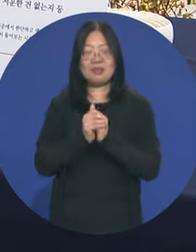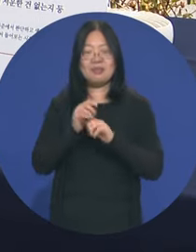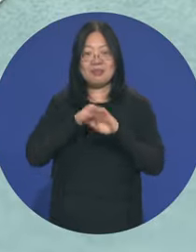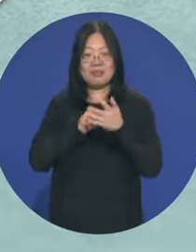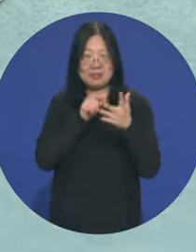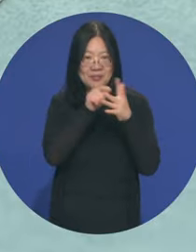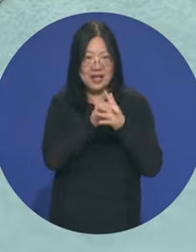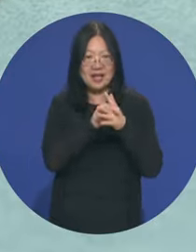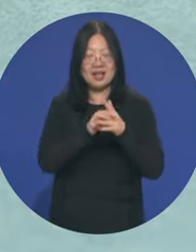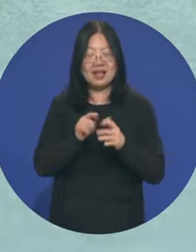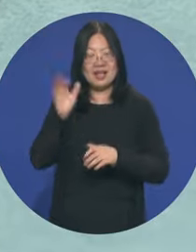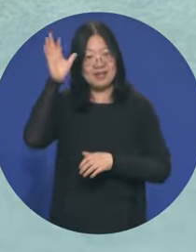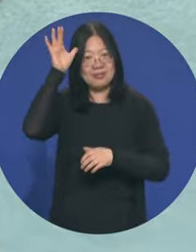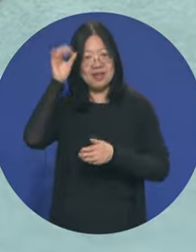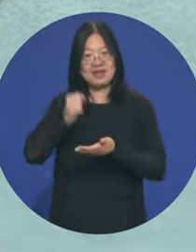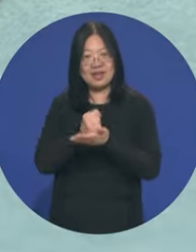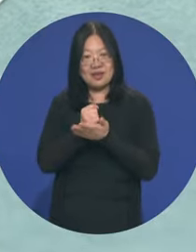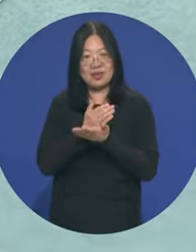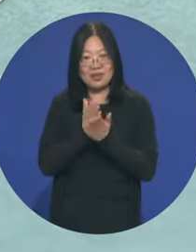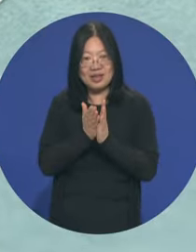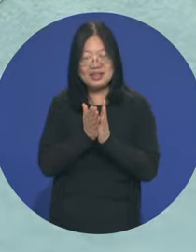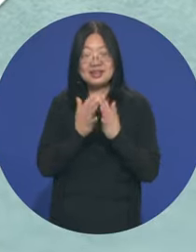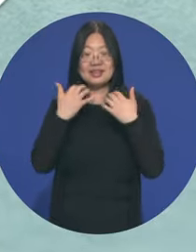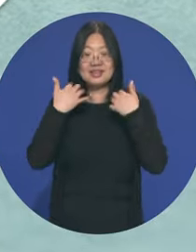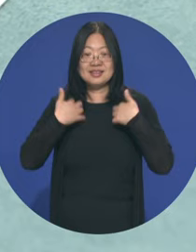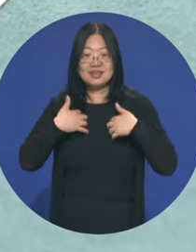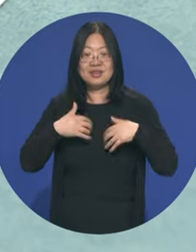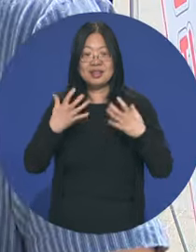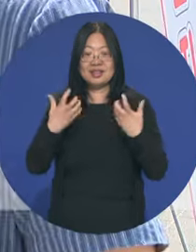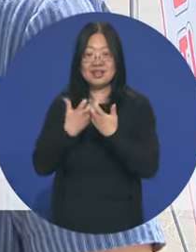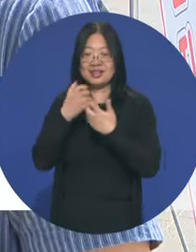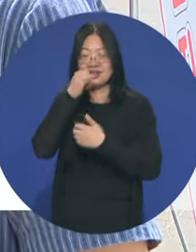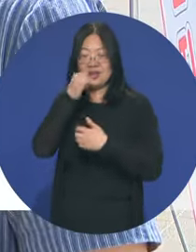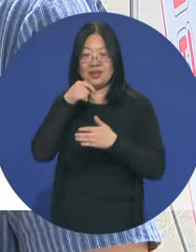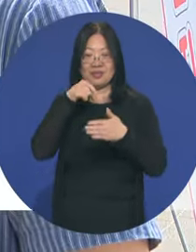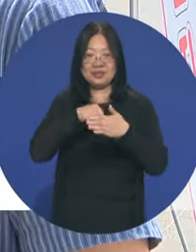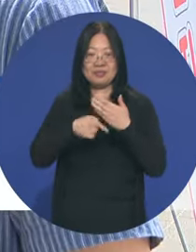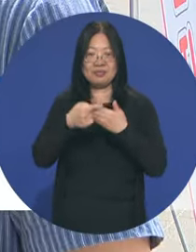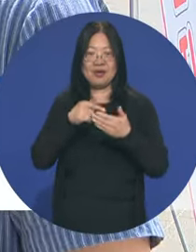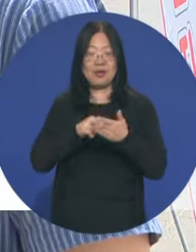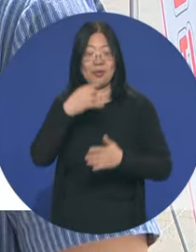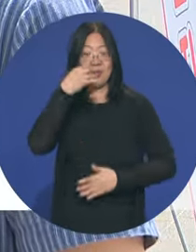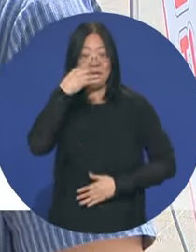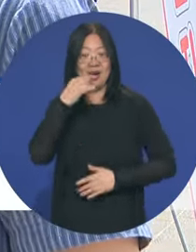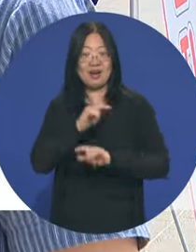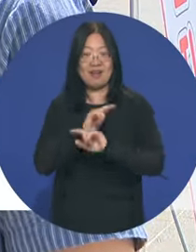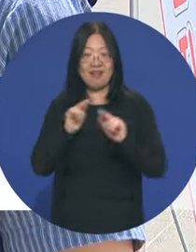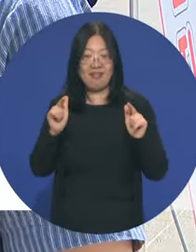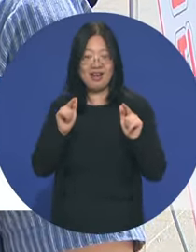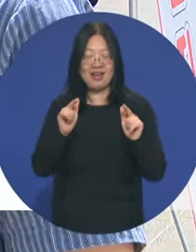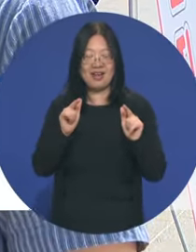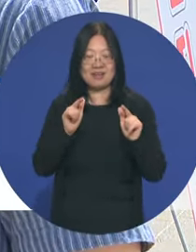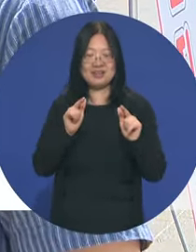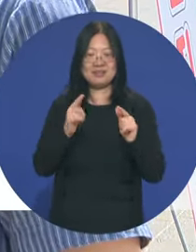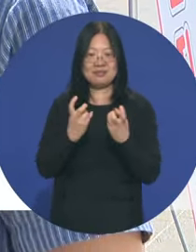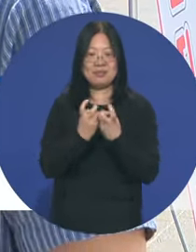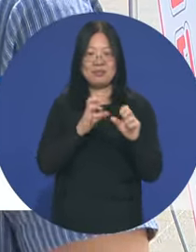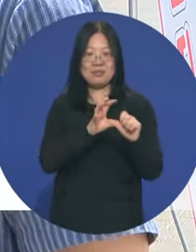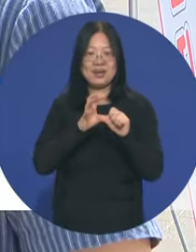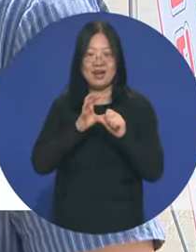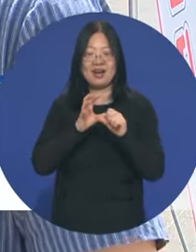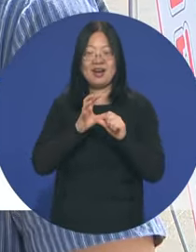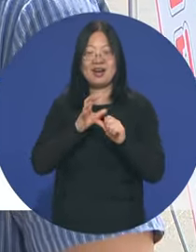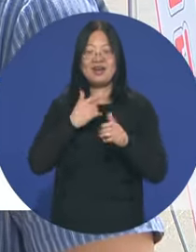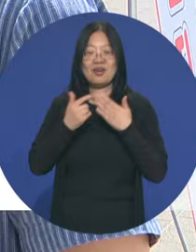있는 페타로 등 이색적인 즐길거리가 가득합니다. 속마음이 궁금했는데 여러 가지 이걸 통해